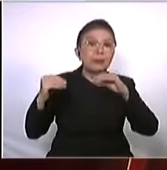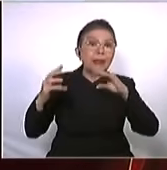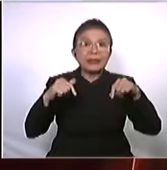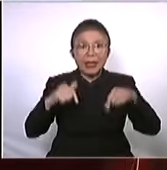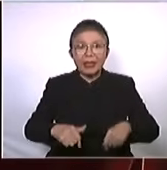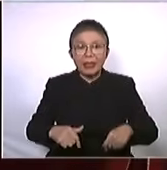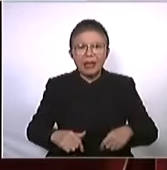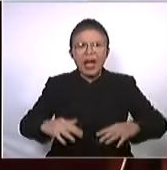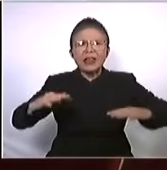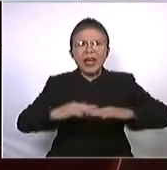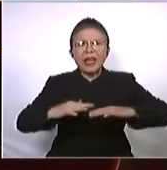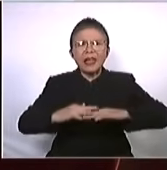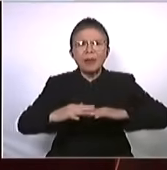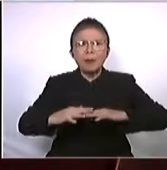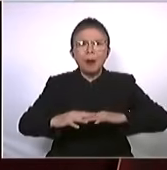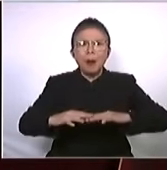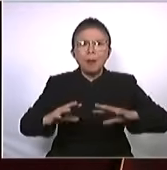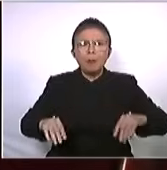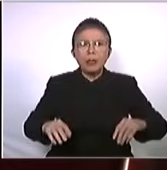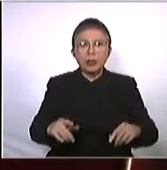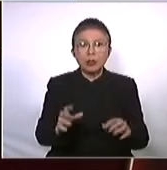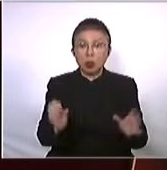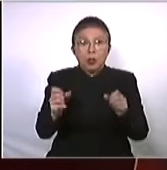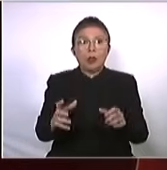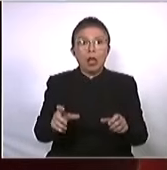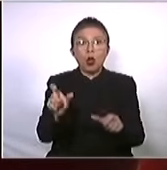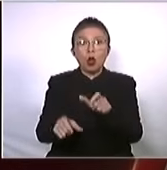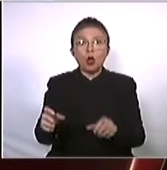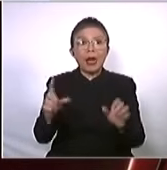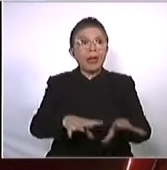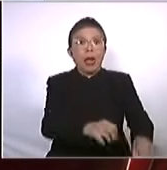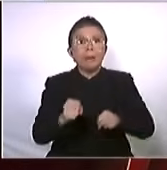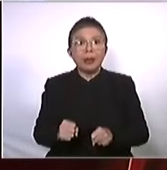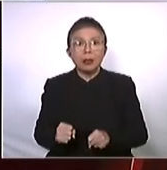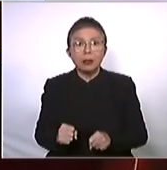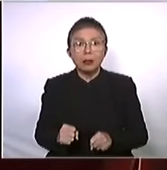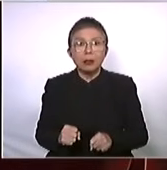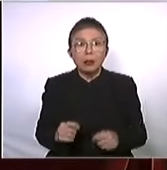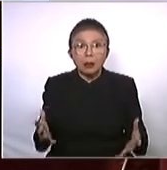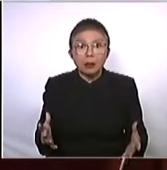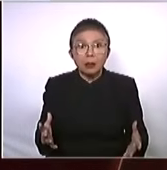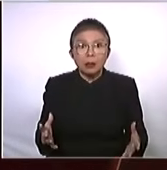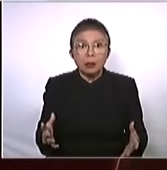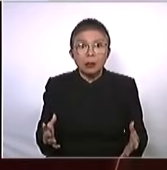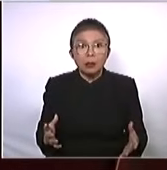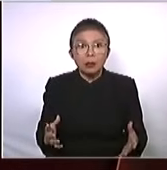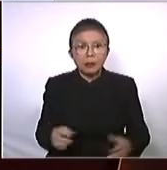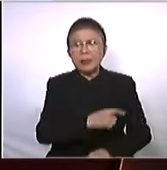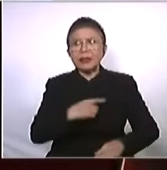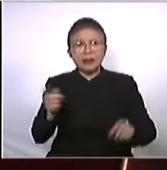apalagi sekarang lahan-lahan ini tiba-tiba diduduki orang diduduki orang sampai puluhan tahun negara diam